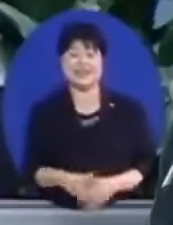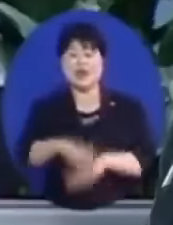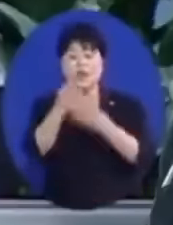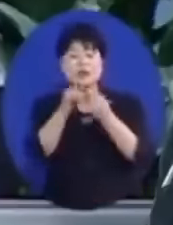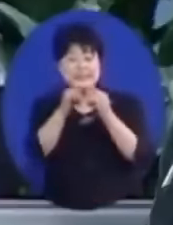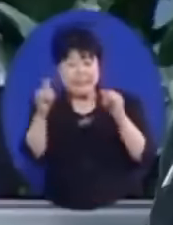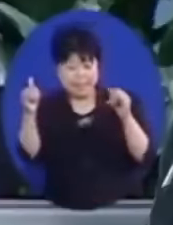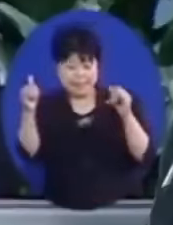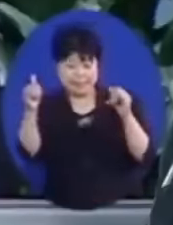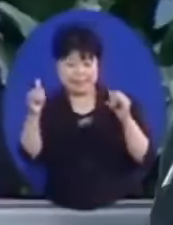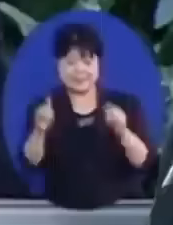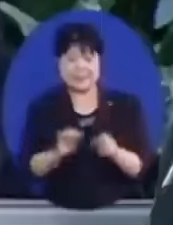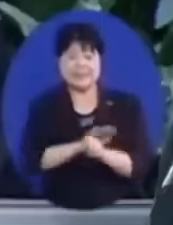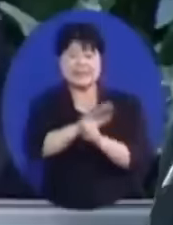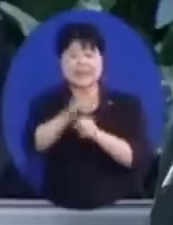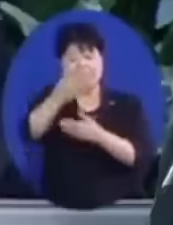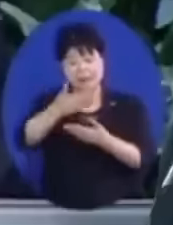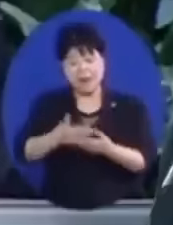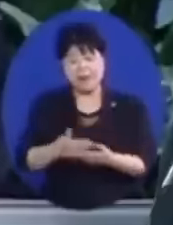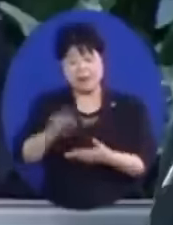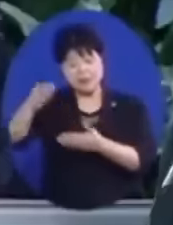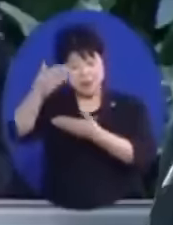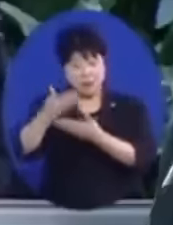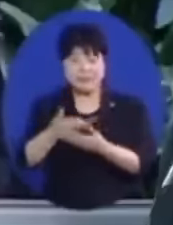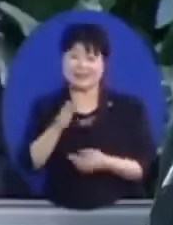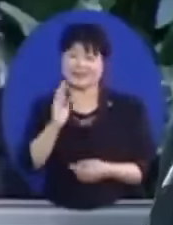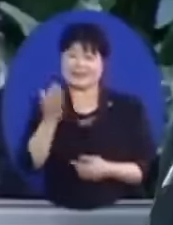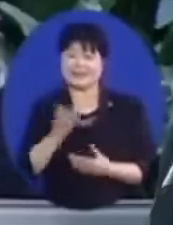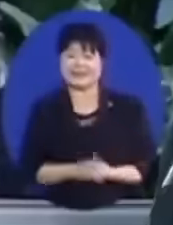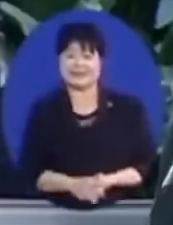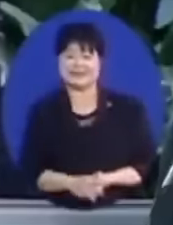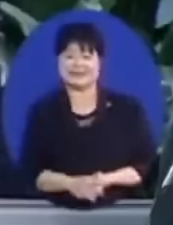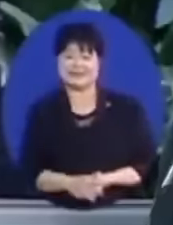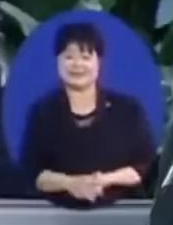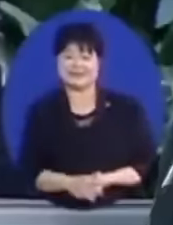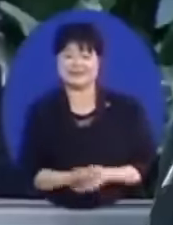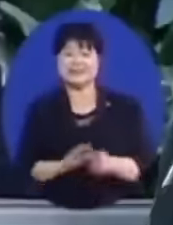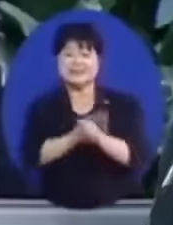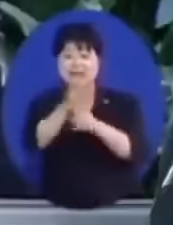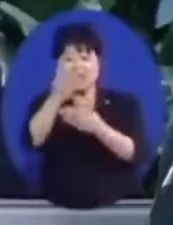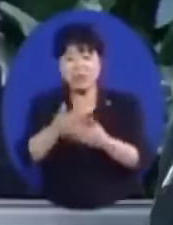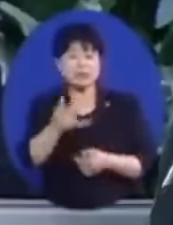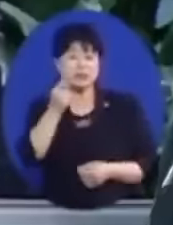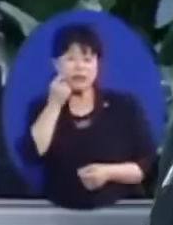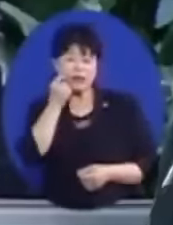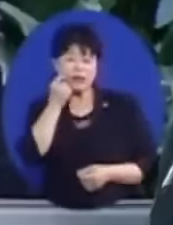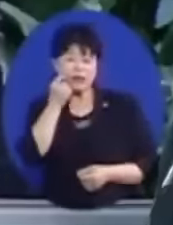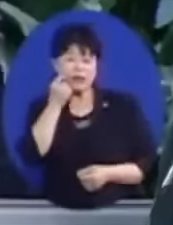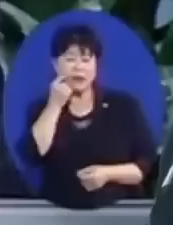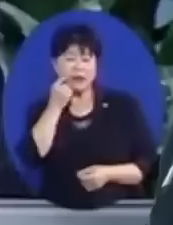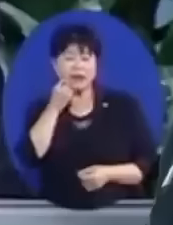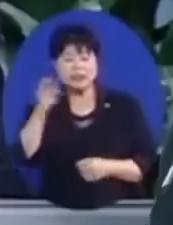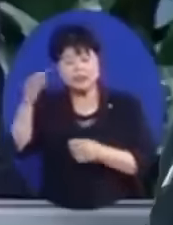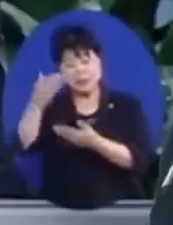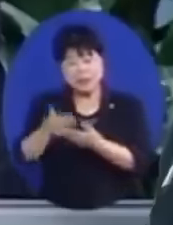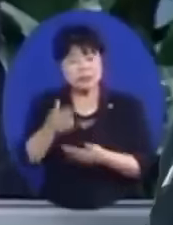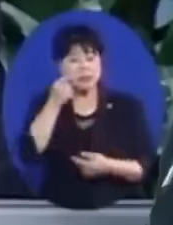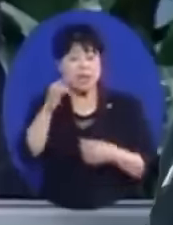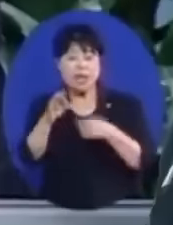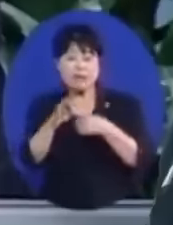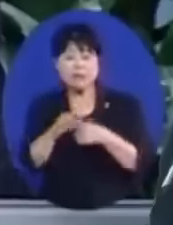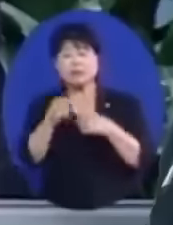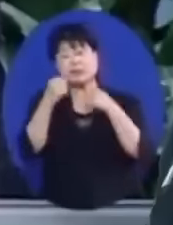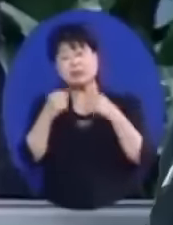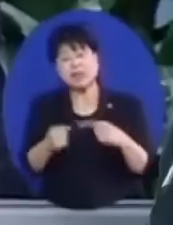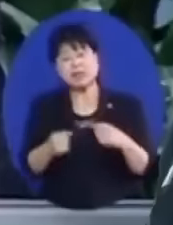모든 사람은 사랑을 받고 인정을 받기를 원합니다. 사랑을 받지 못하고 인정을 받지 못하면